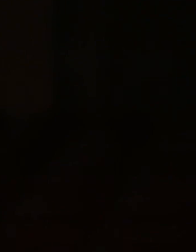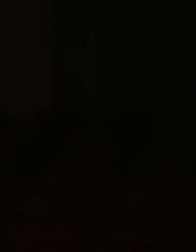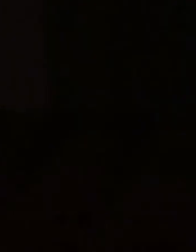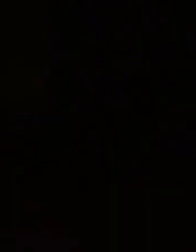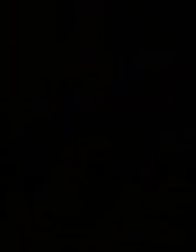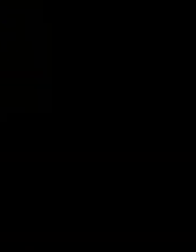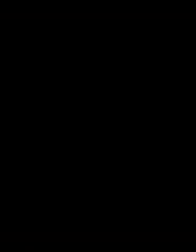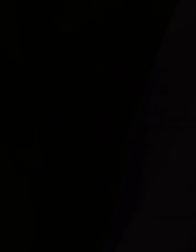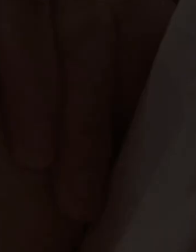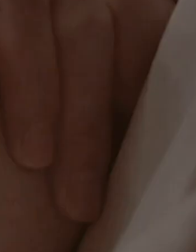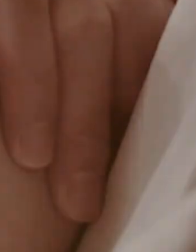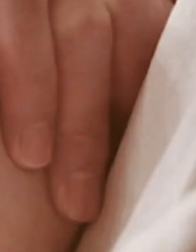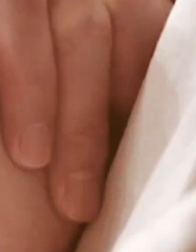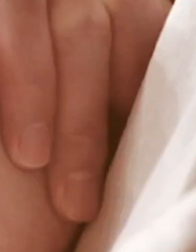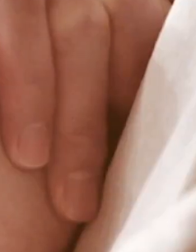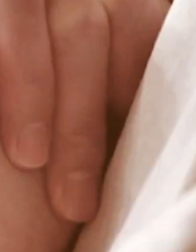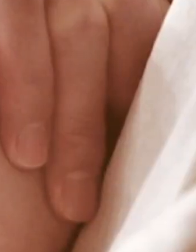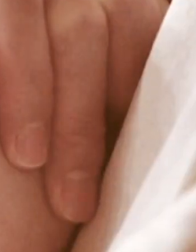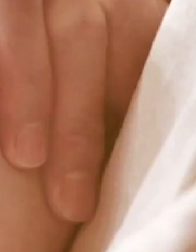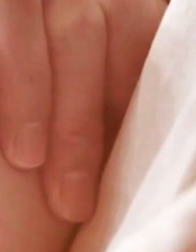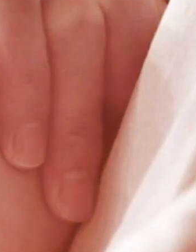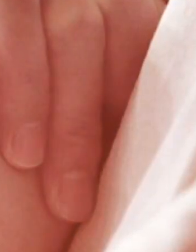하게 되었어요.